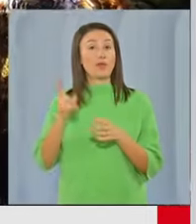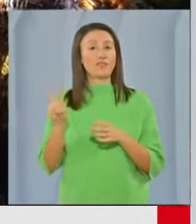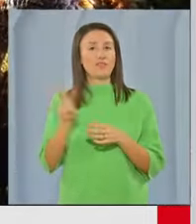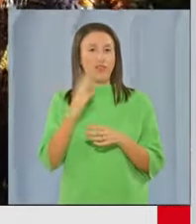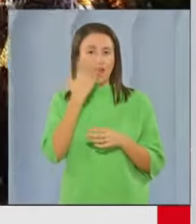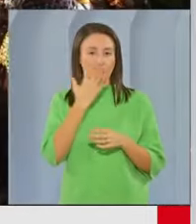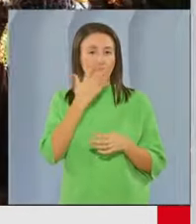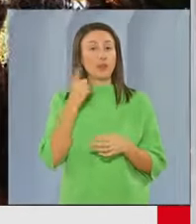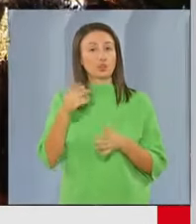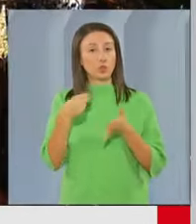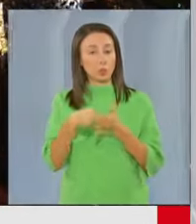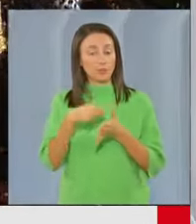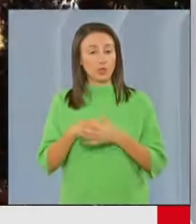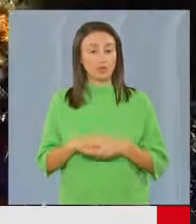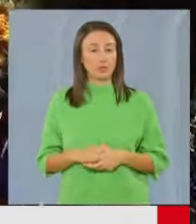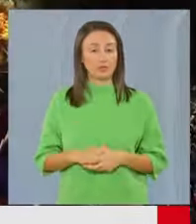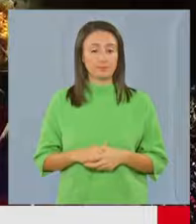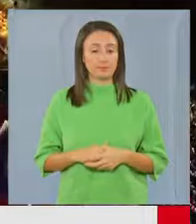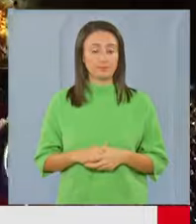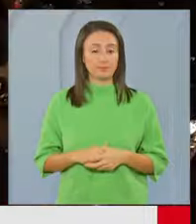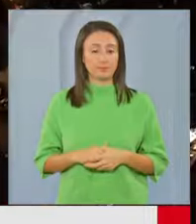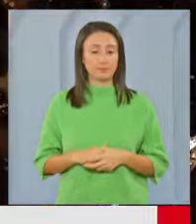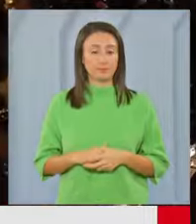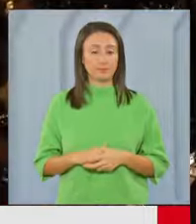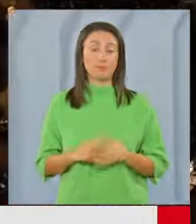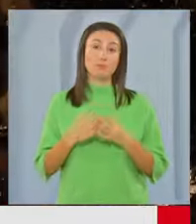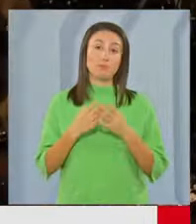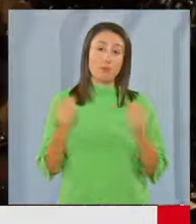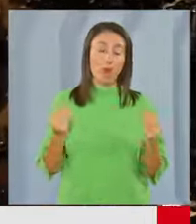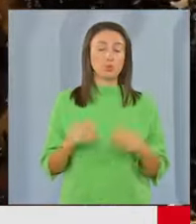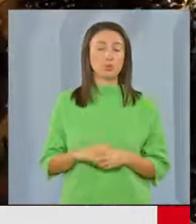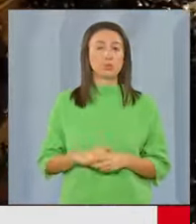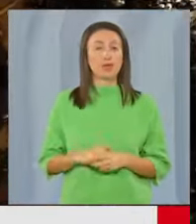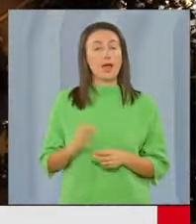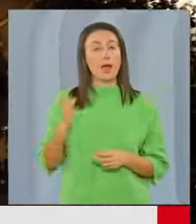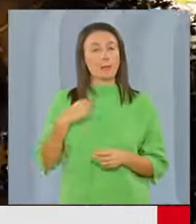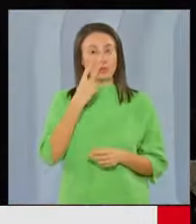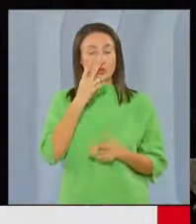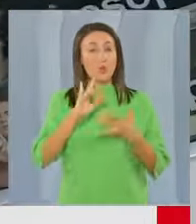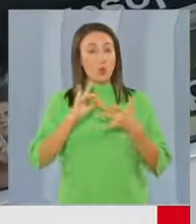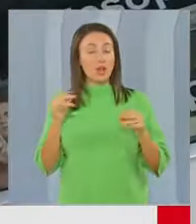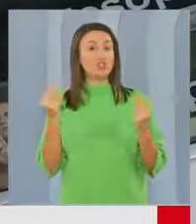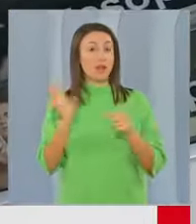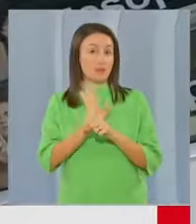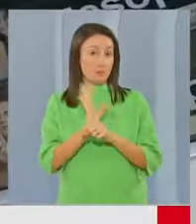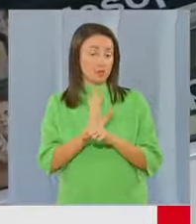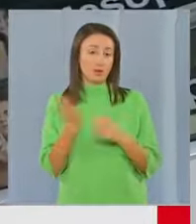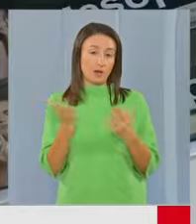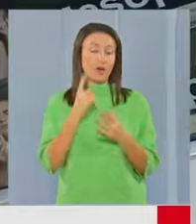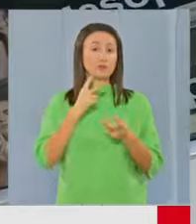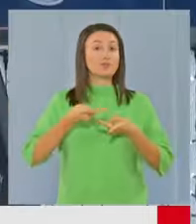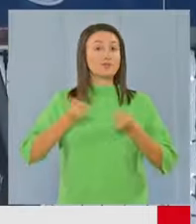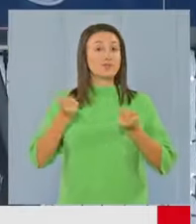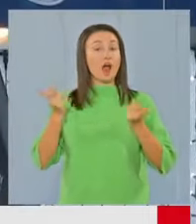Friday și cu aceste cumpărături ă excesive poate am văzut în mediul online niște imagini care Erau